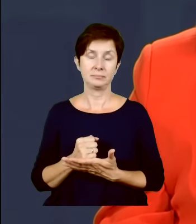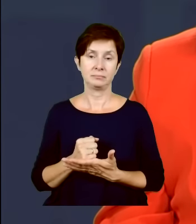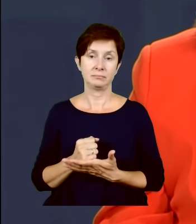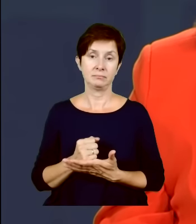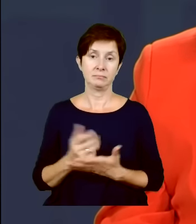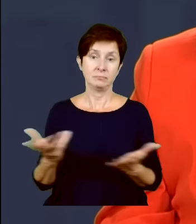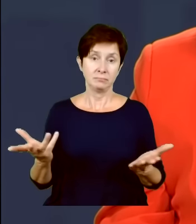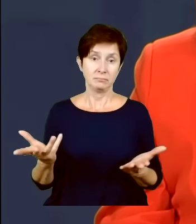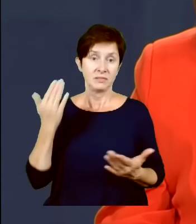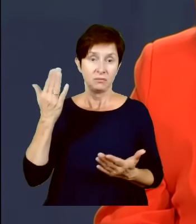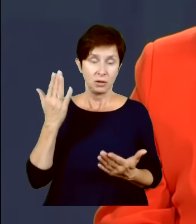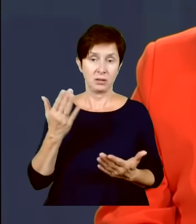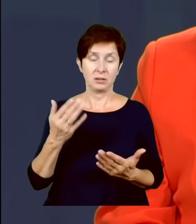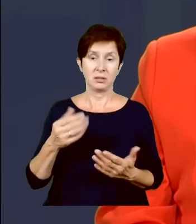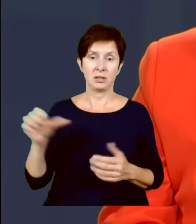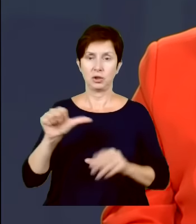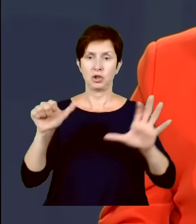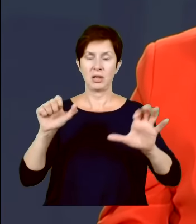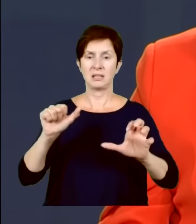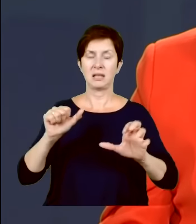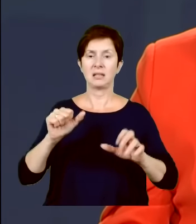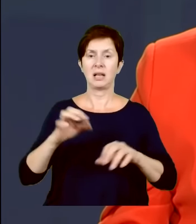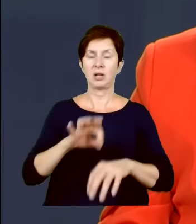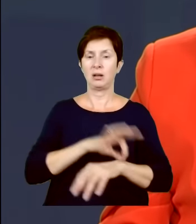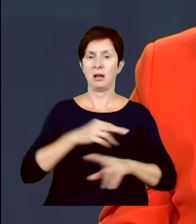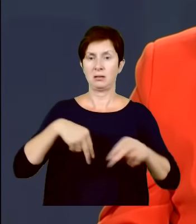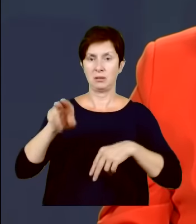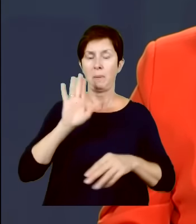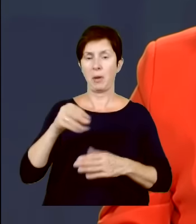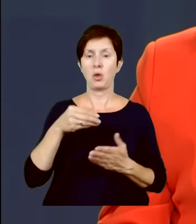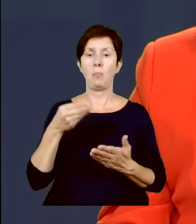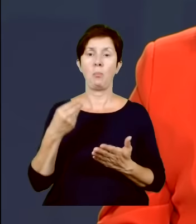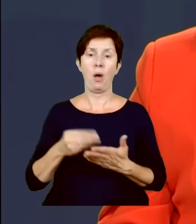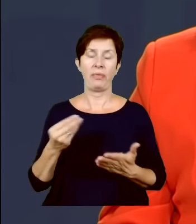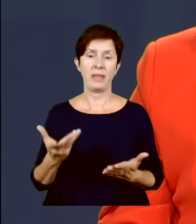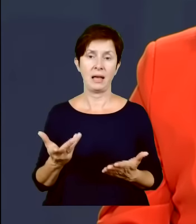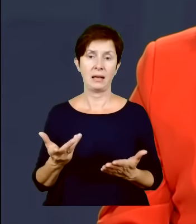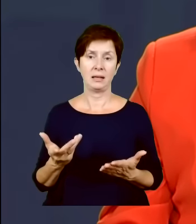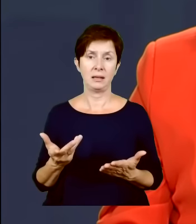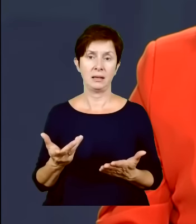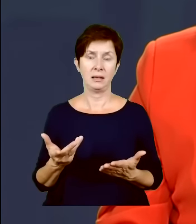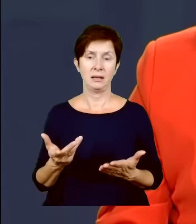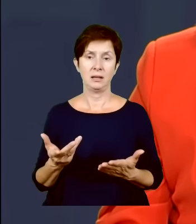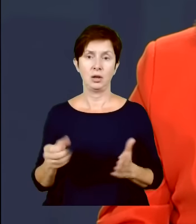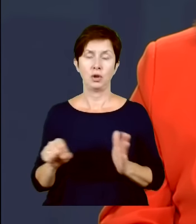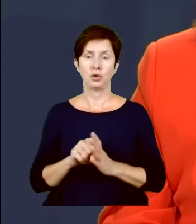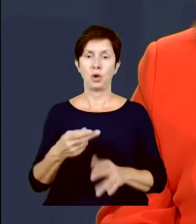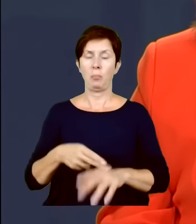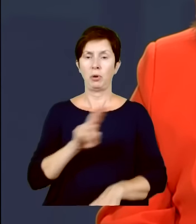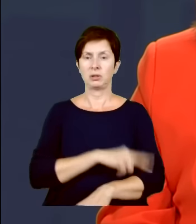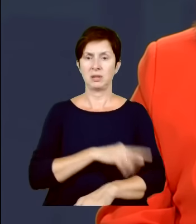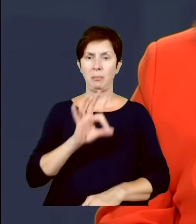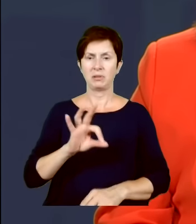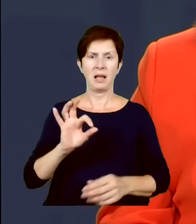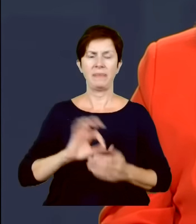autostrady 1600 km autostrad będziecie płacić jak do Poznania najdroższe na świecie zapewnie będą